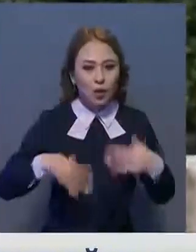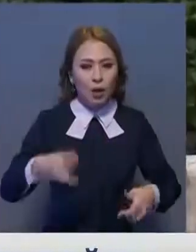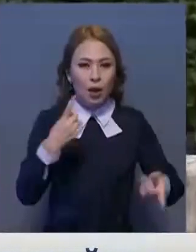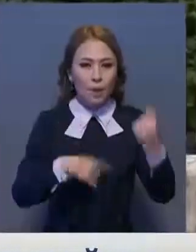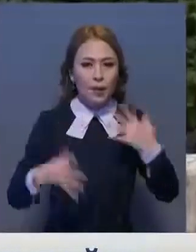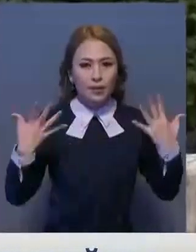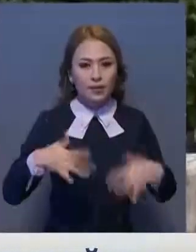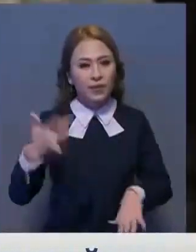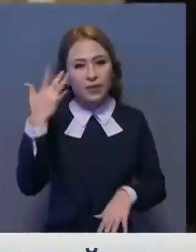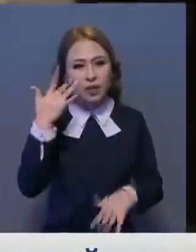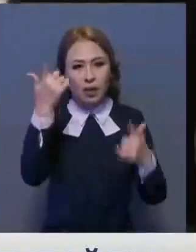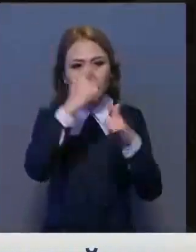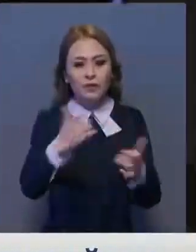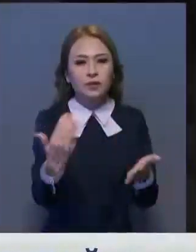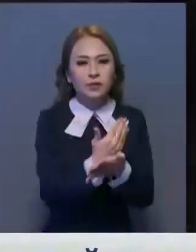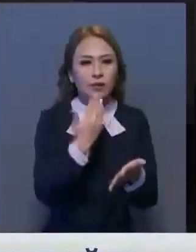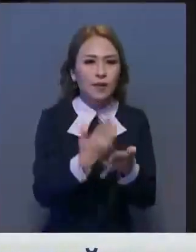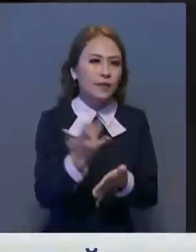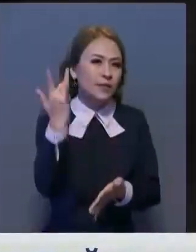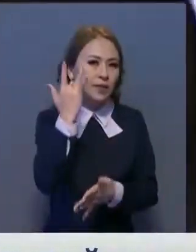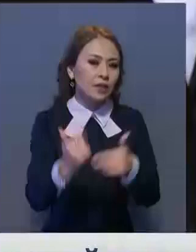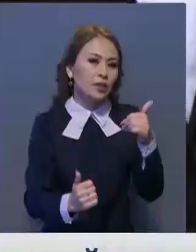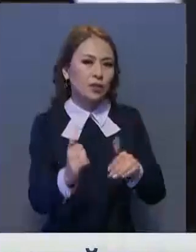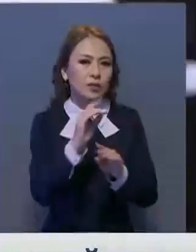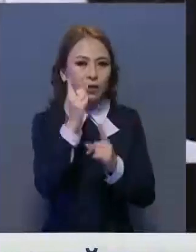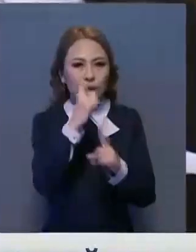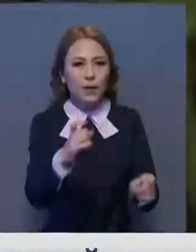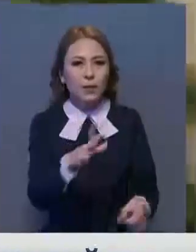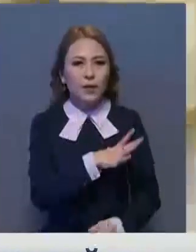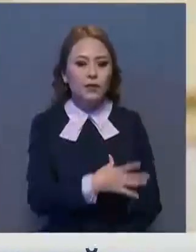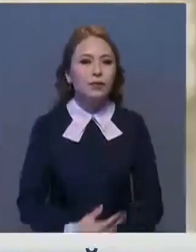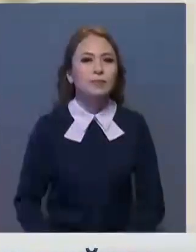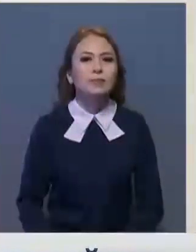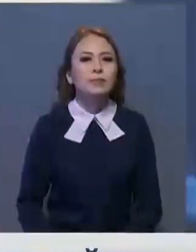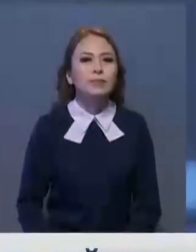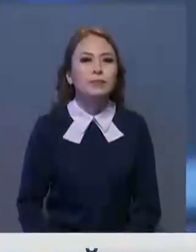киіп жүргені жайлы бұқаралық ақпарат жарыса жазған болатын.